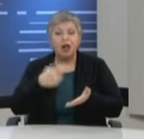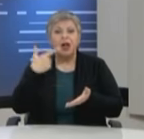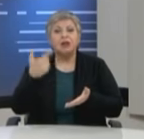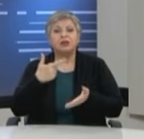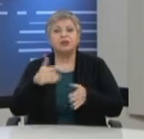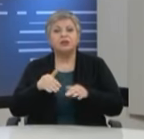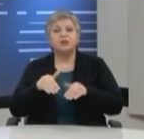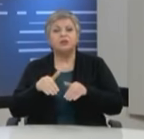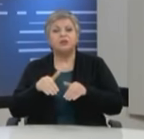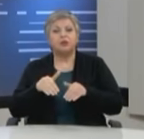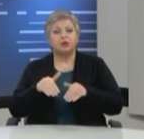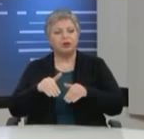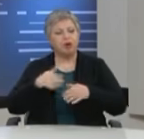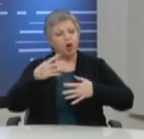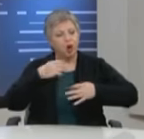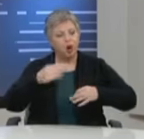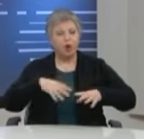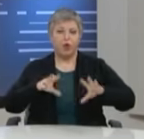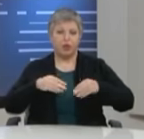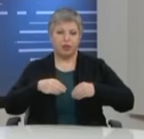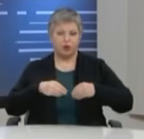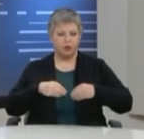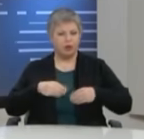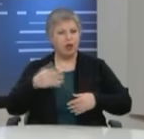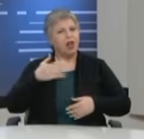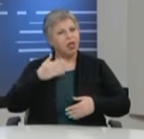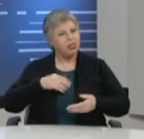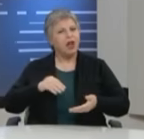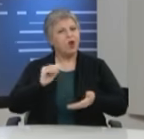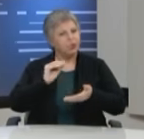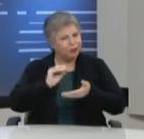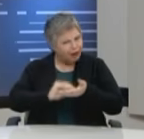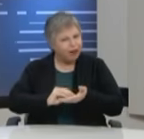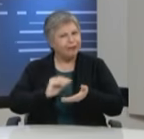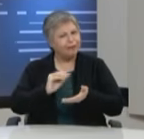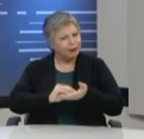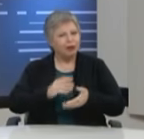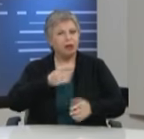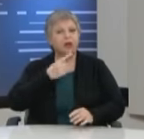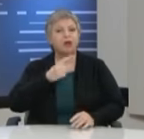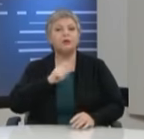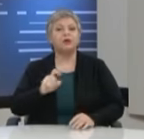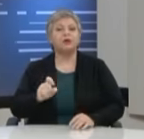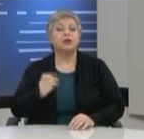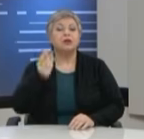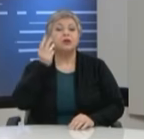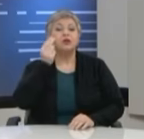Όπως έχω ξαναπεί, τα Σκόπια θα μπορούσαν να